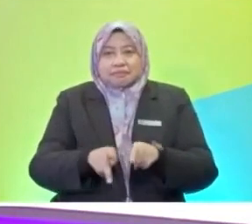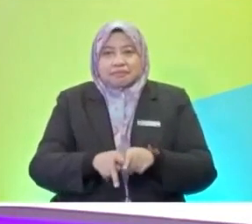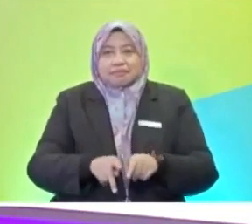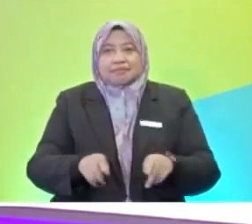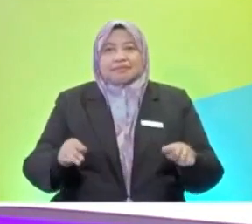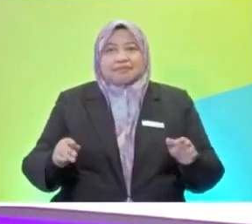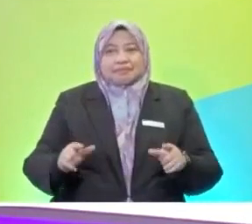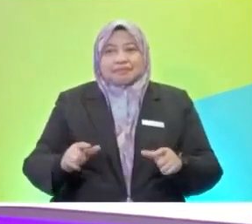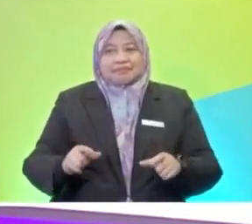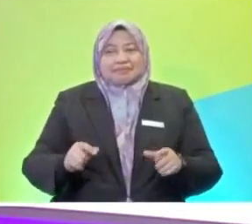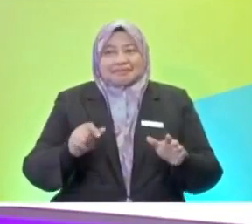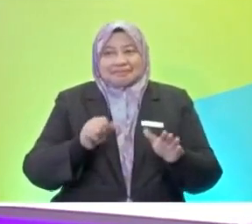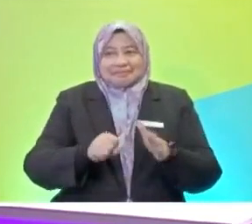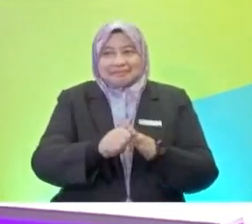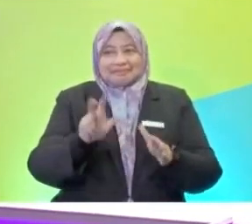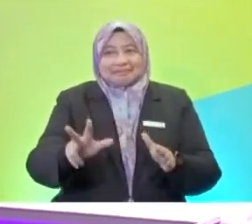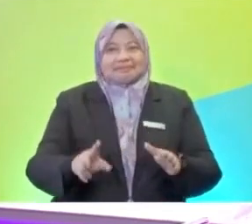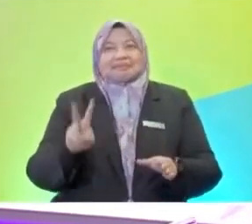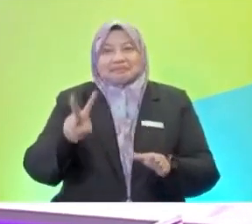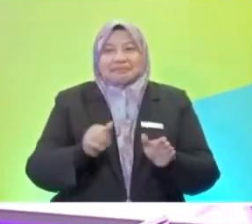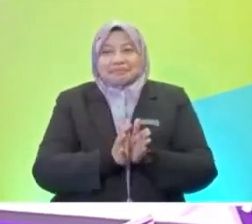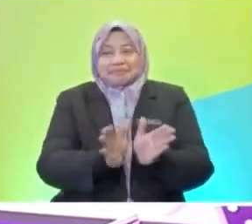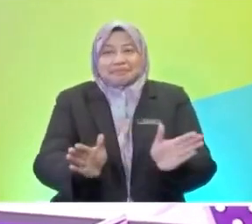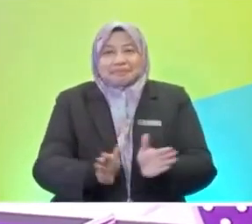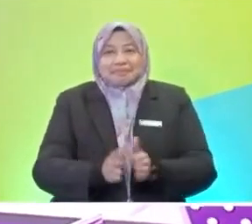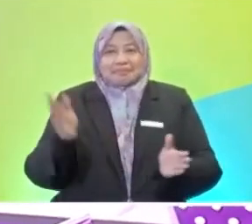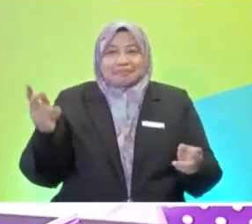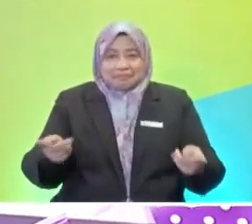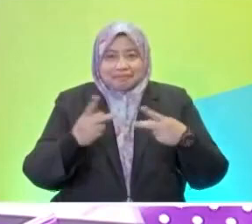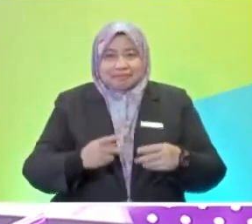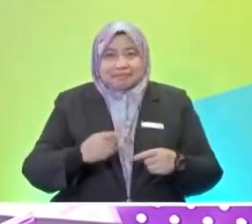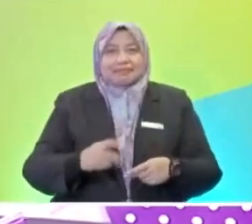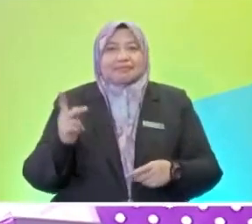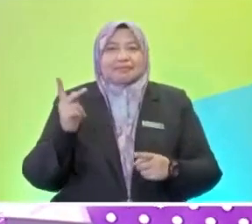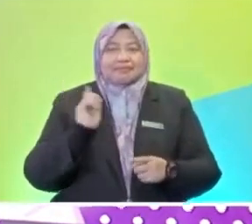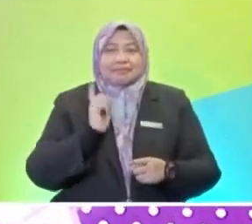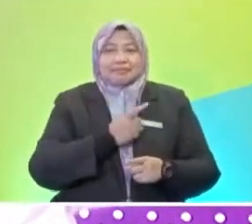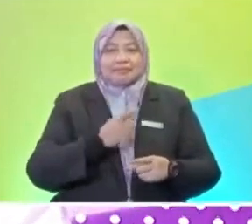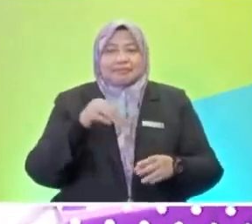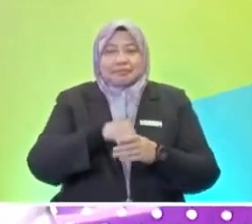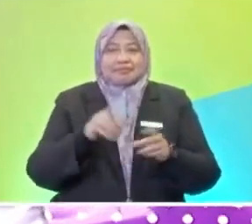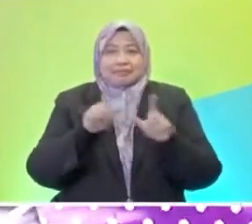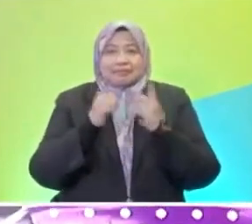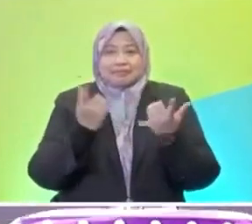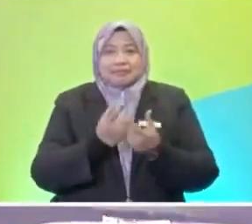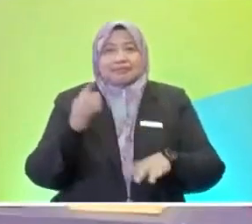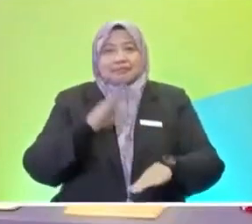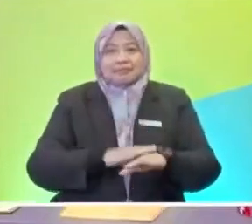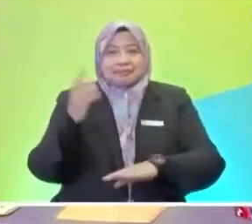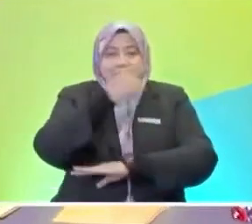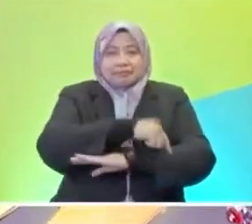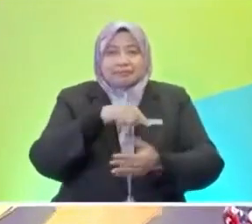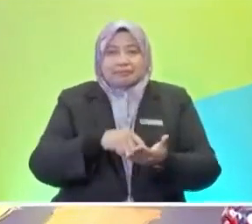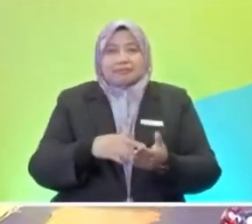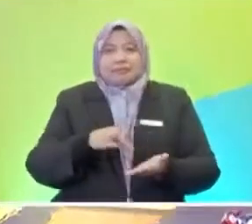dimensi lalalala kembali kita dalam tahap 1 dididik Chibi pada hari ini kita belajar